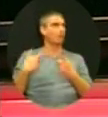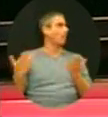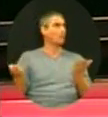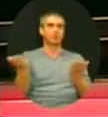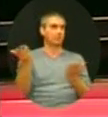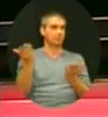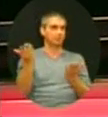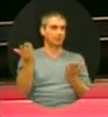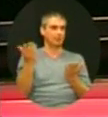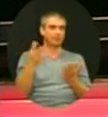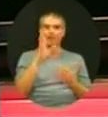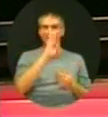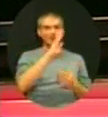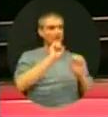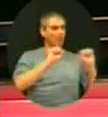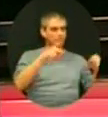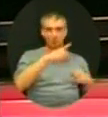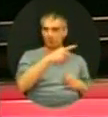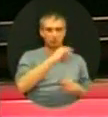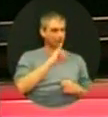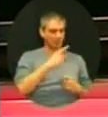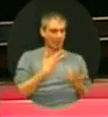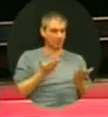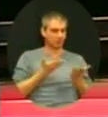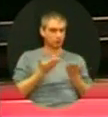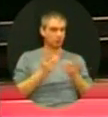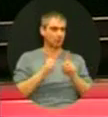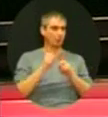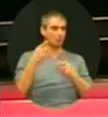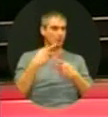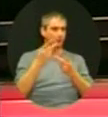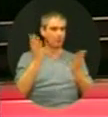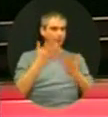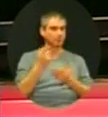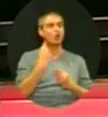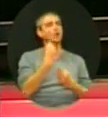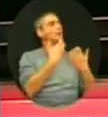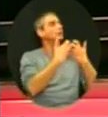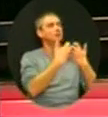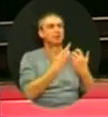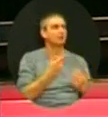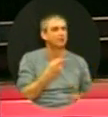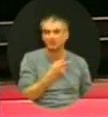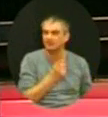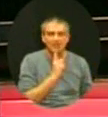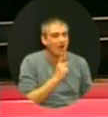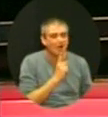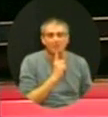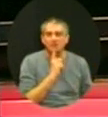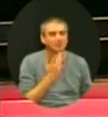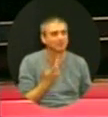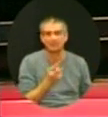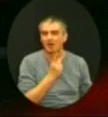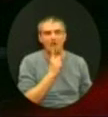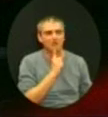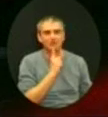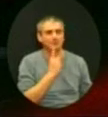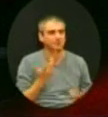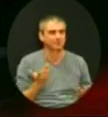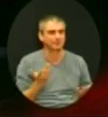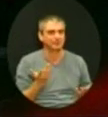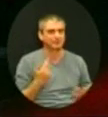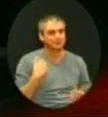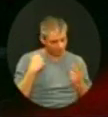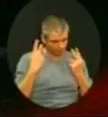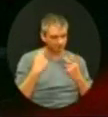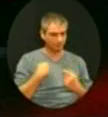לא בברזילאי וביוסף טל, אין את השירותים שיש בסורוקה. אבל באשדוד. אבל זה, אנחנו יודעים שזה לא מספיק. כן, אנחנו יודעים שזה לא מספיק. אני